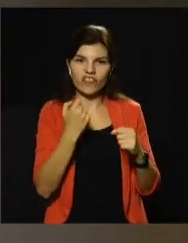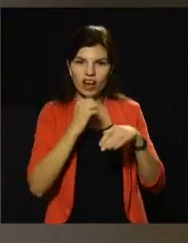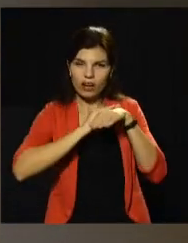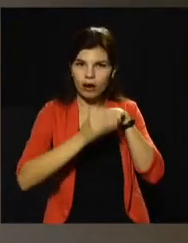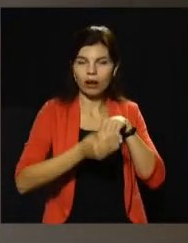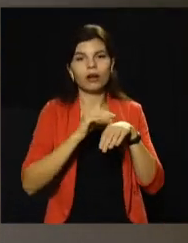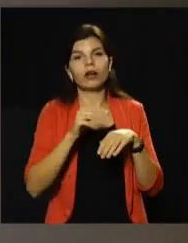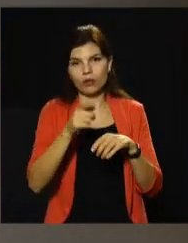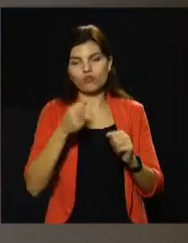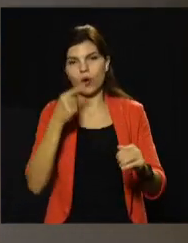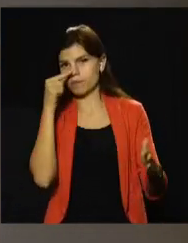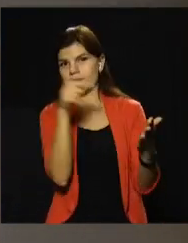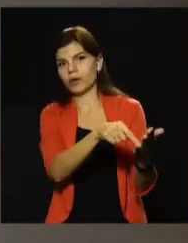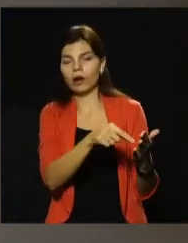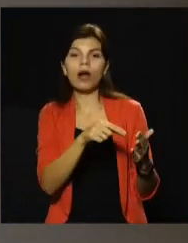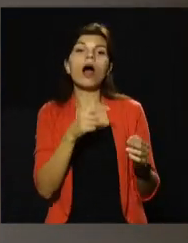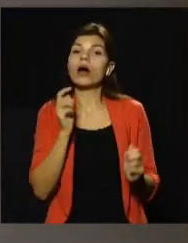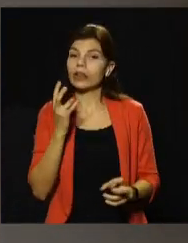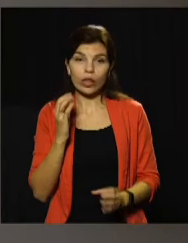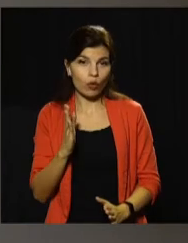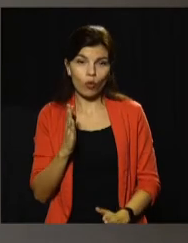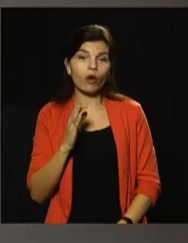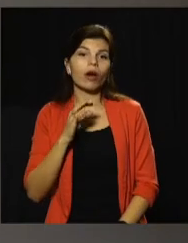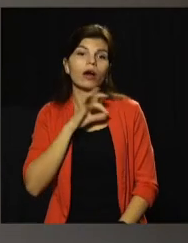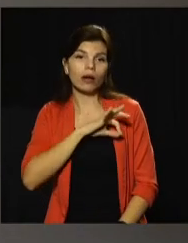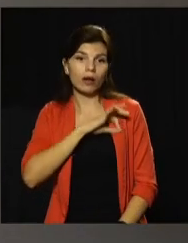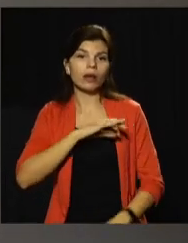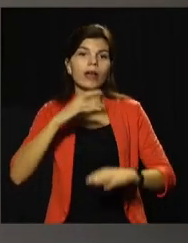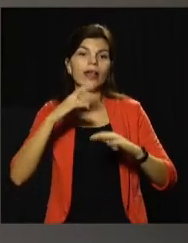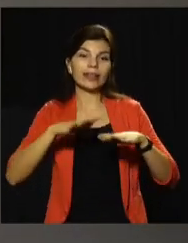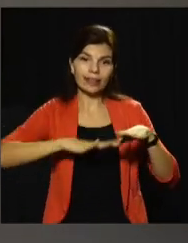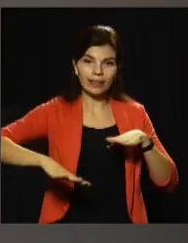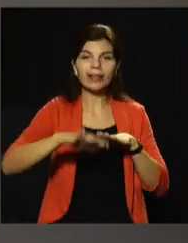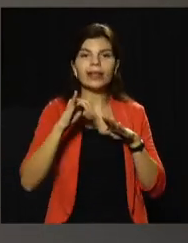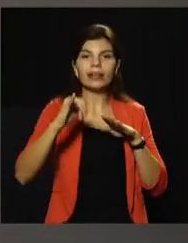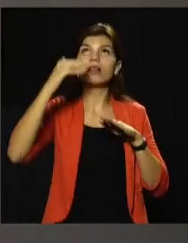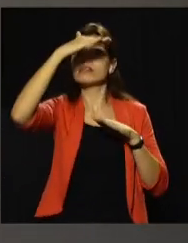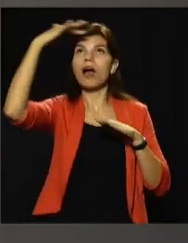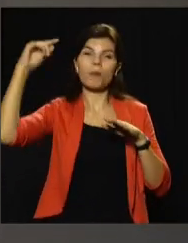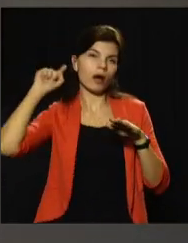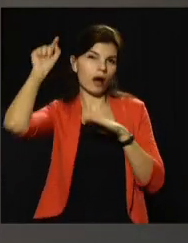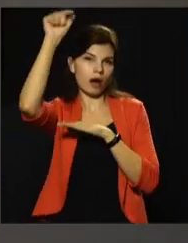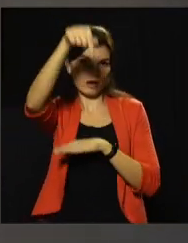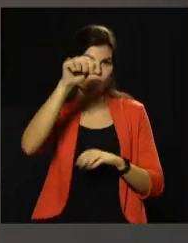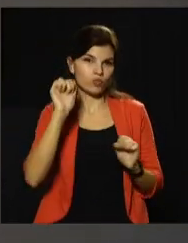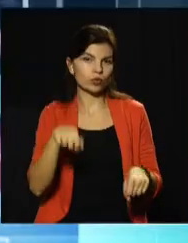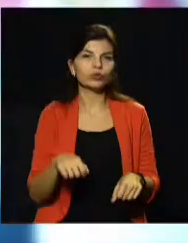не тільки на озброєння авіації, а й використовуватися на наземних платформах і десантно-штурмових катерах.